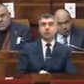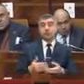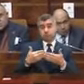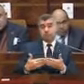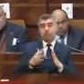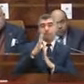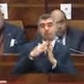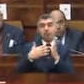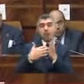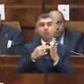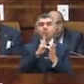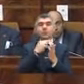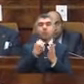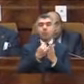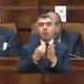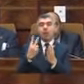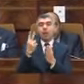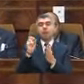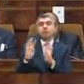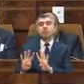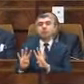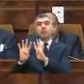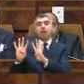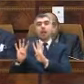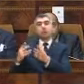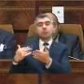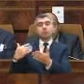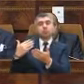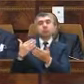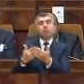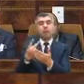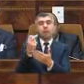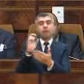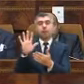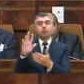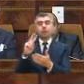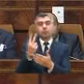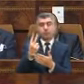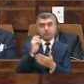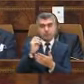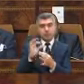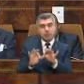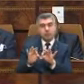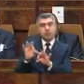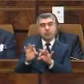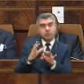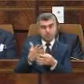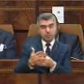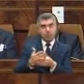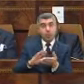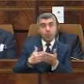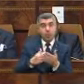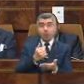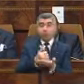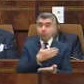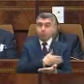برنامج حكومي بدأ من 2018 وغادي حتى 2025 في إطار الاستراتيجية الوطنية. ما نحملوش المسؤولية